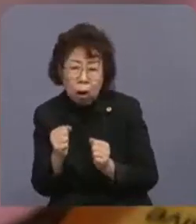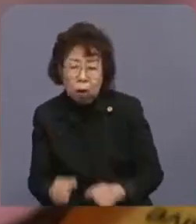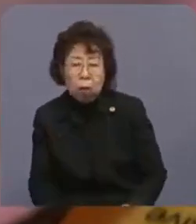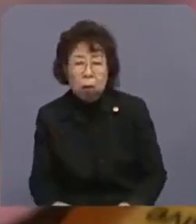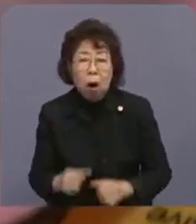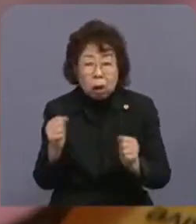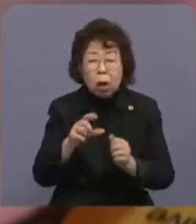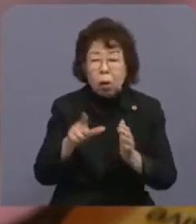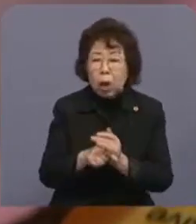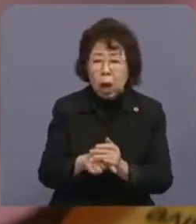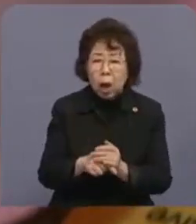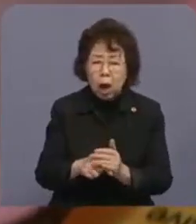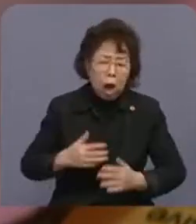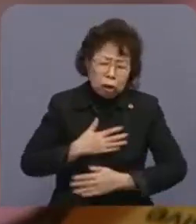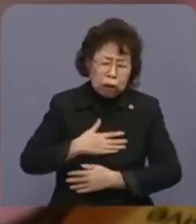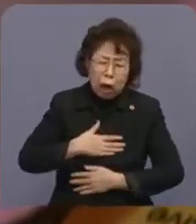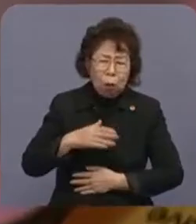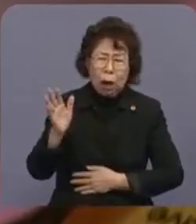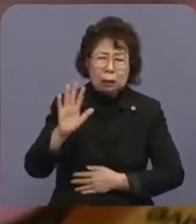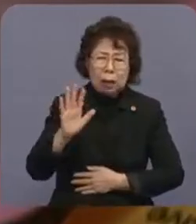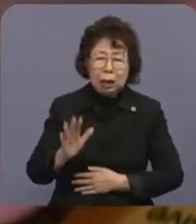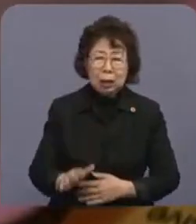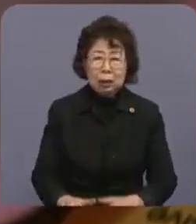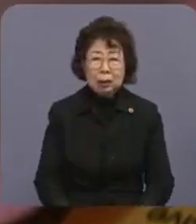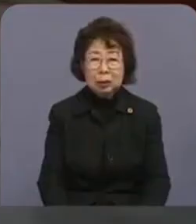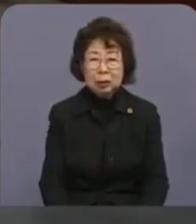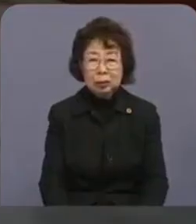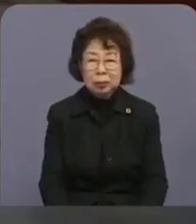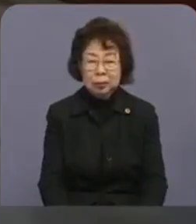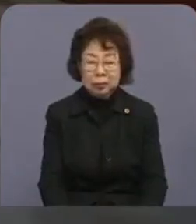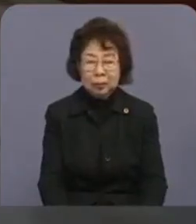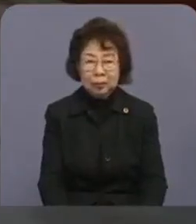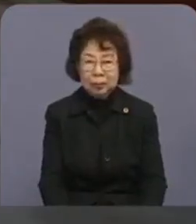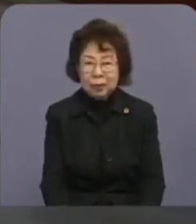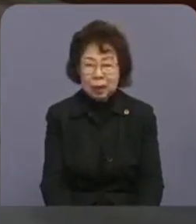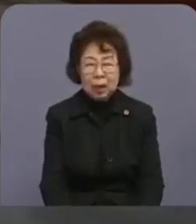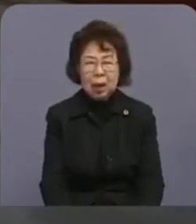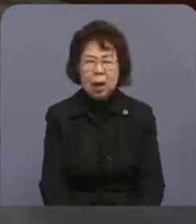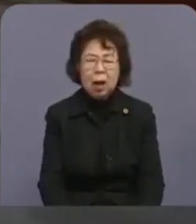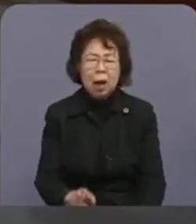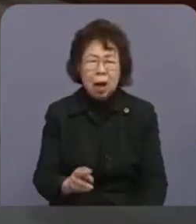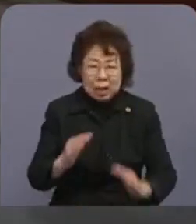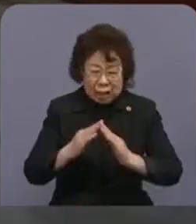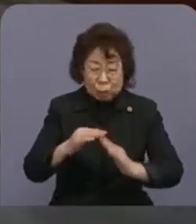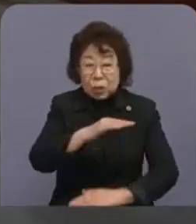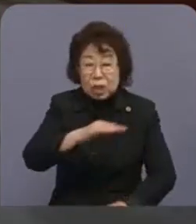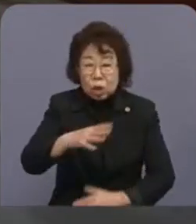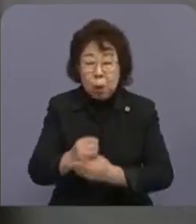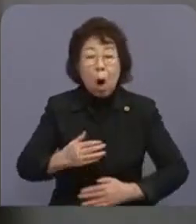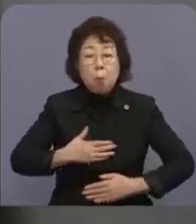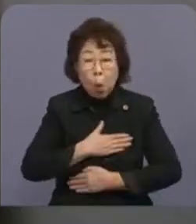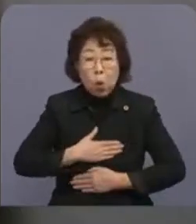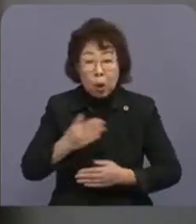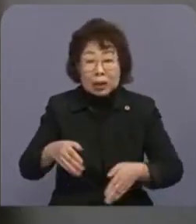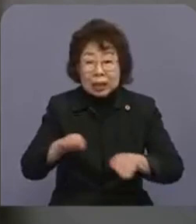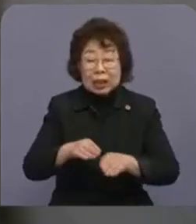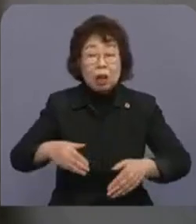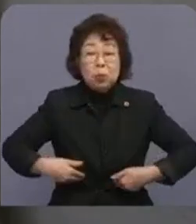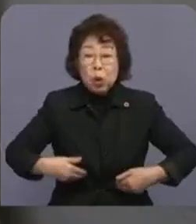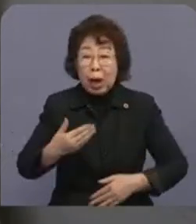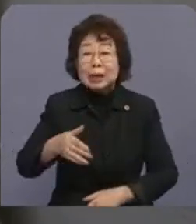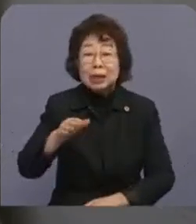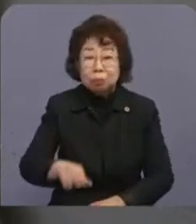겨울에는 저 샤워는 원하지 추워서. 최저 주거 기준에는 목욕 시설도 있어야